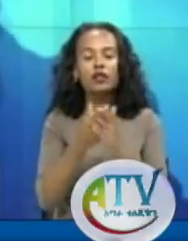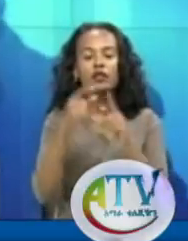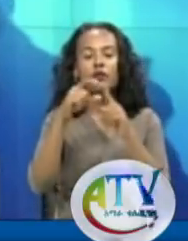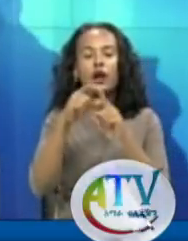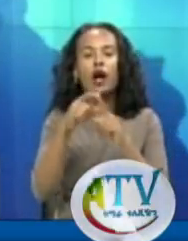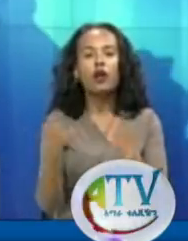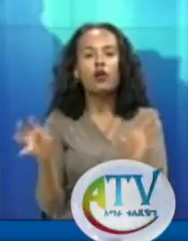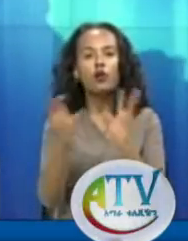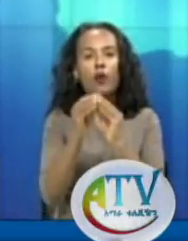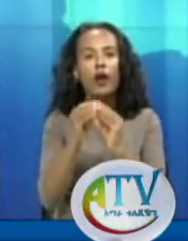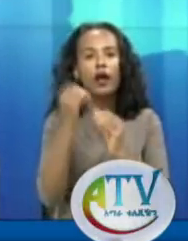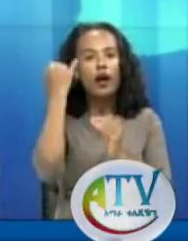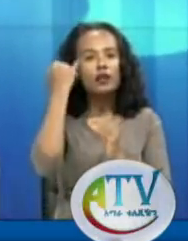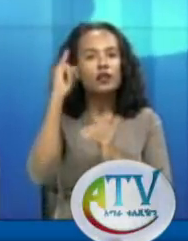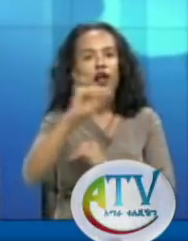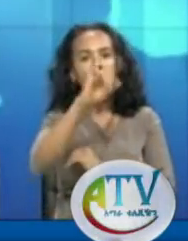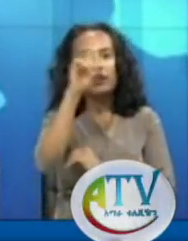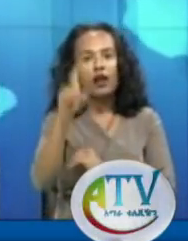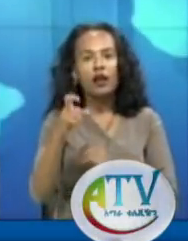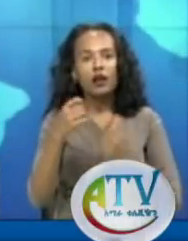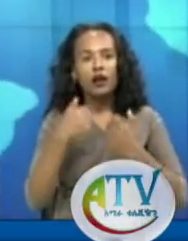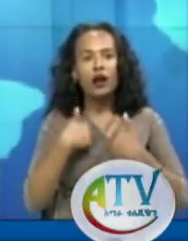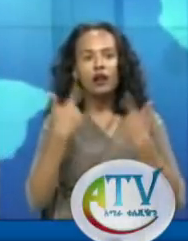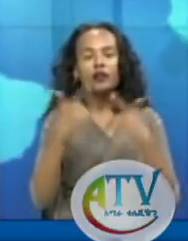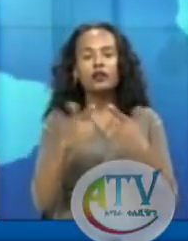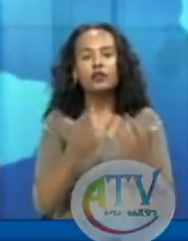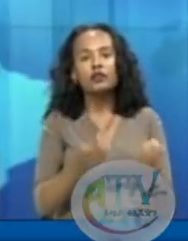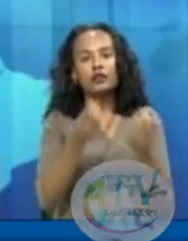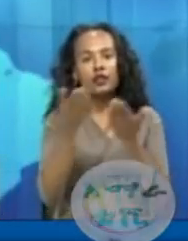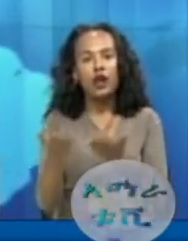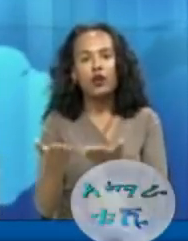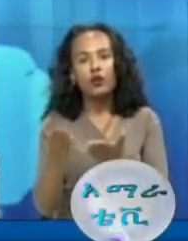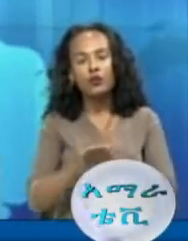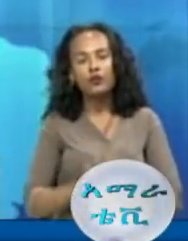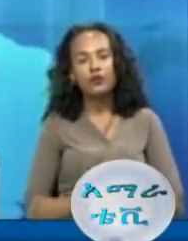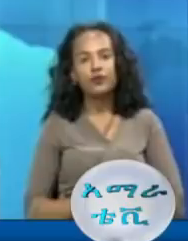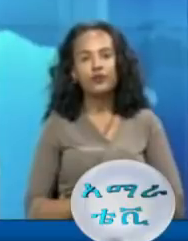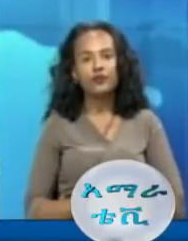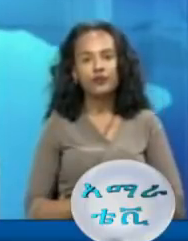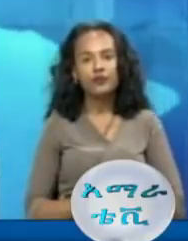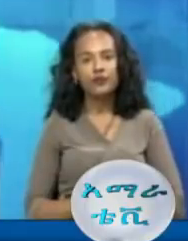ጉባኤ አስተያየት ጥያቄ ካለን እድል ሰጣለሁ።